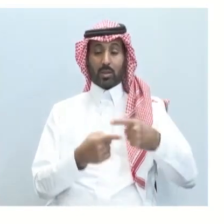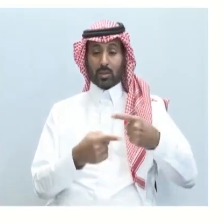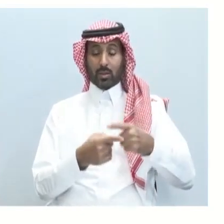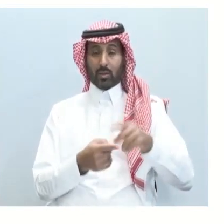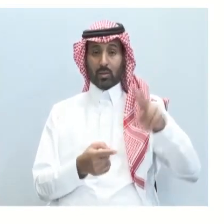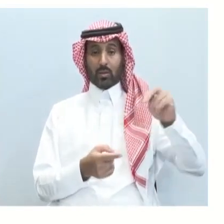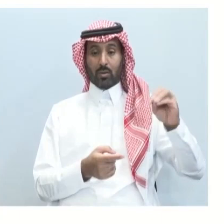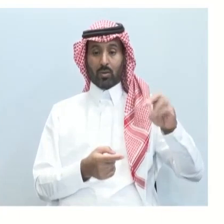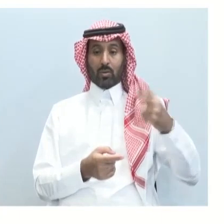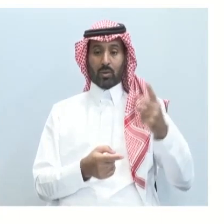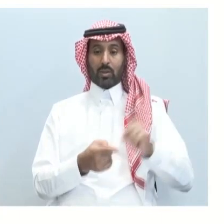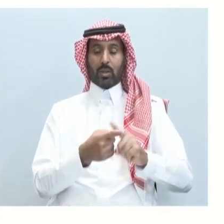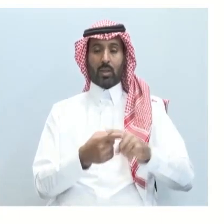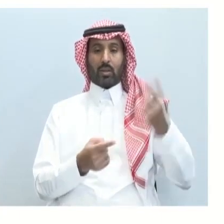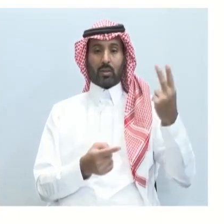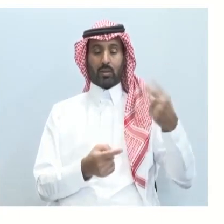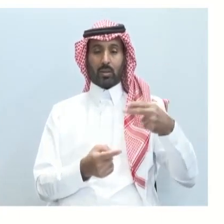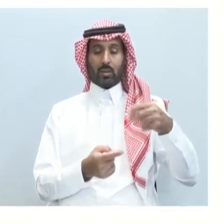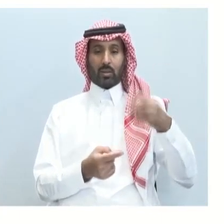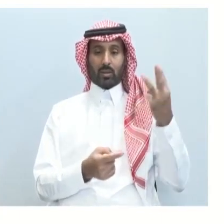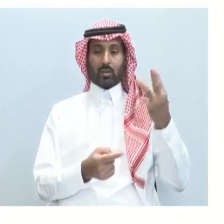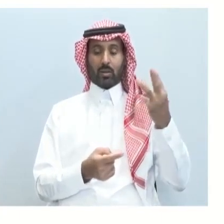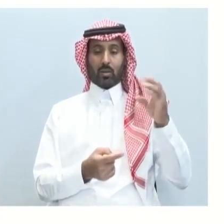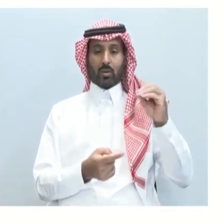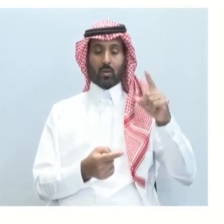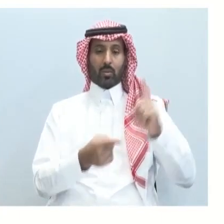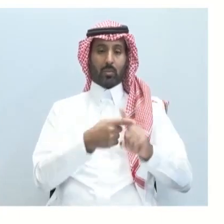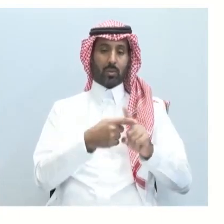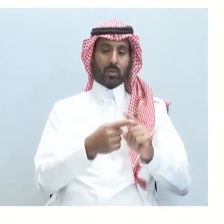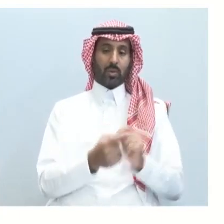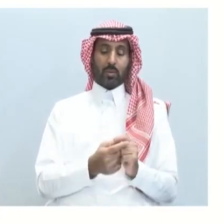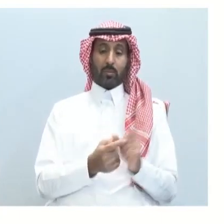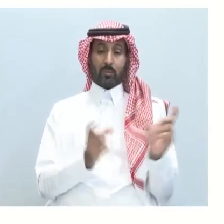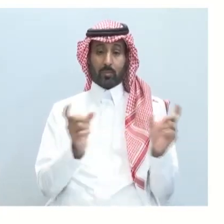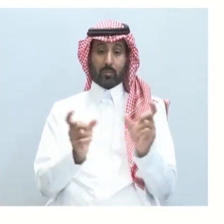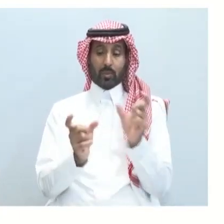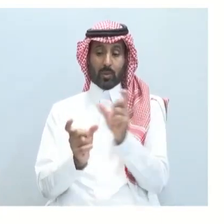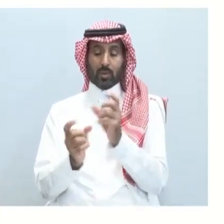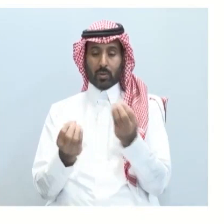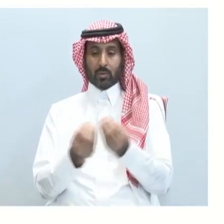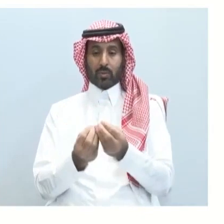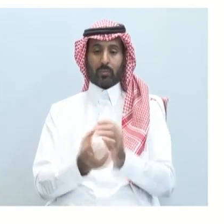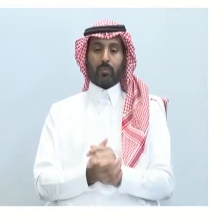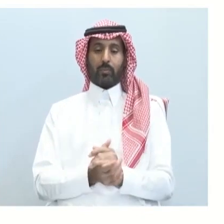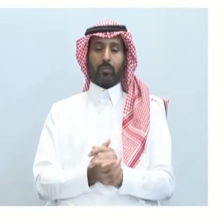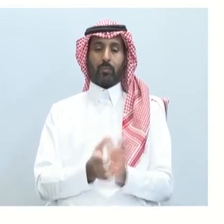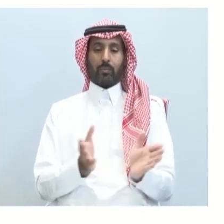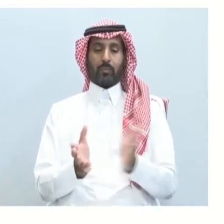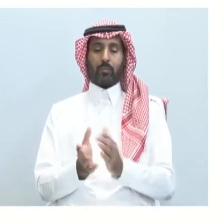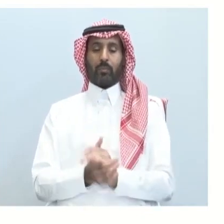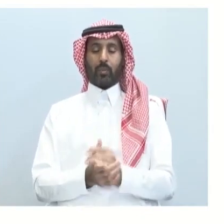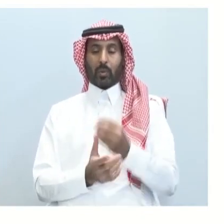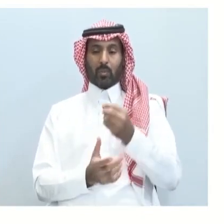اتش 3 او موجب اذا قبل لا تحدد الازواج المترافقه لابد ان تحدد ما هي الماده الحمضيه وما هي